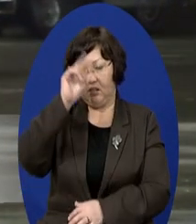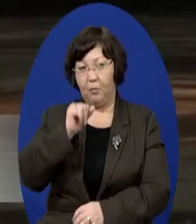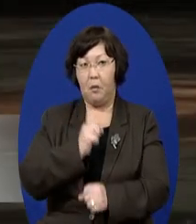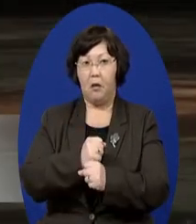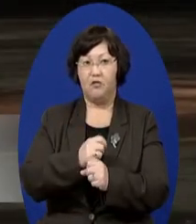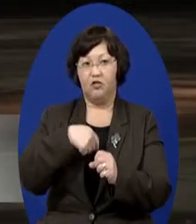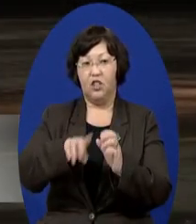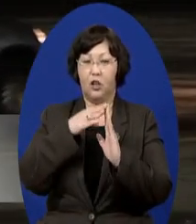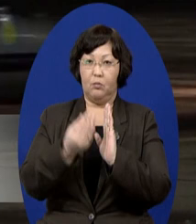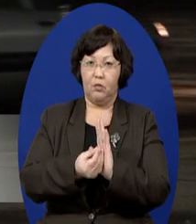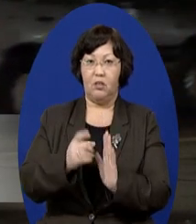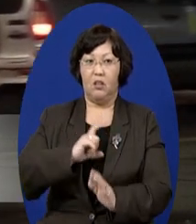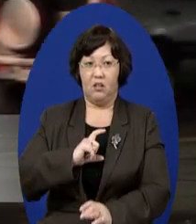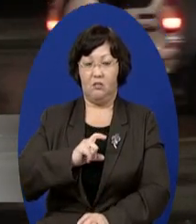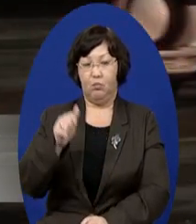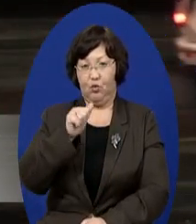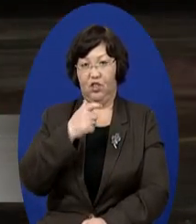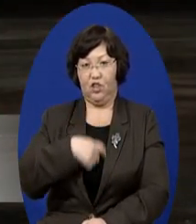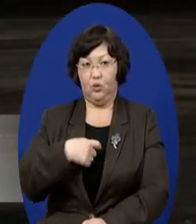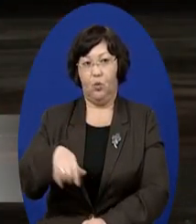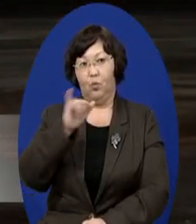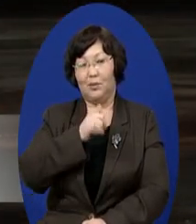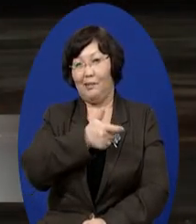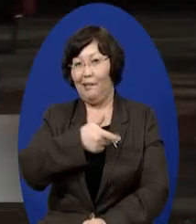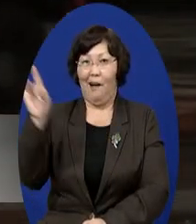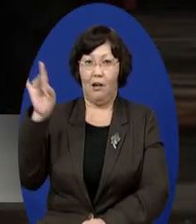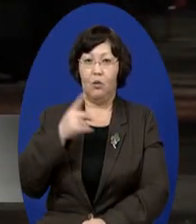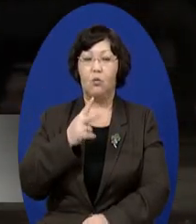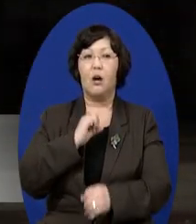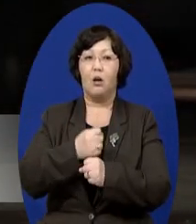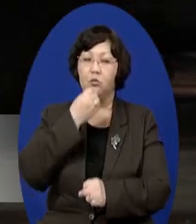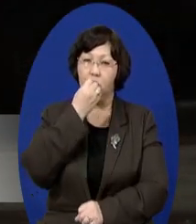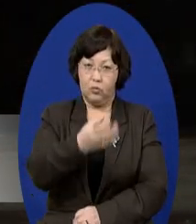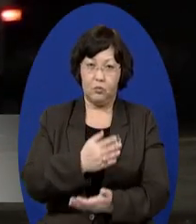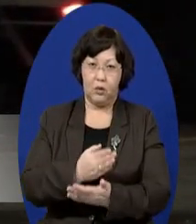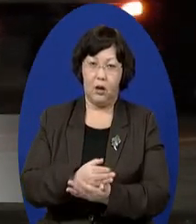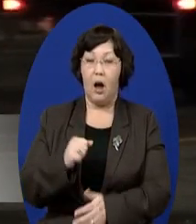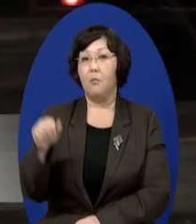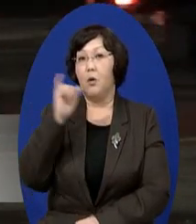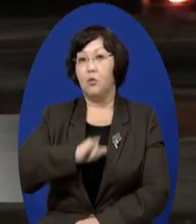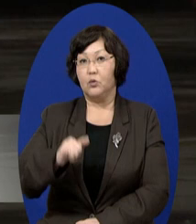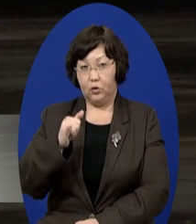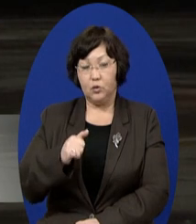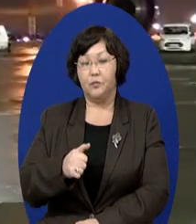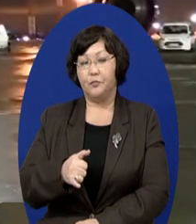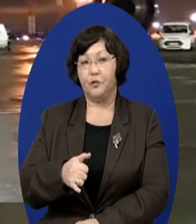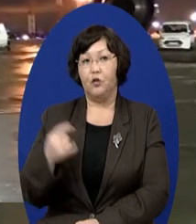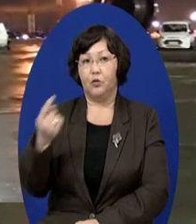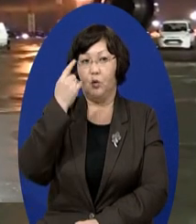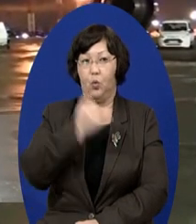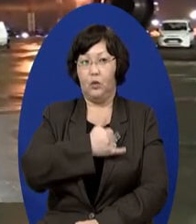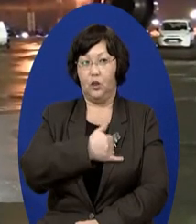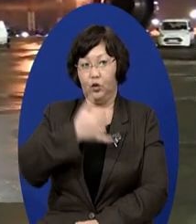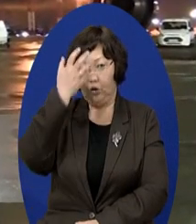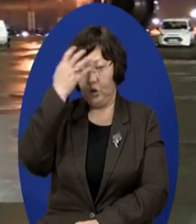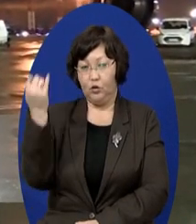ажилтнуудын гэр бүлийн ирэх бүхий гишүүдийг тус улсыг орхин явахыг үүрэг болгосон юм. Америкийн нэгдсэн улсын төрийн департаментийн өндөр албан